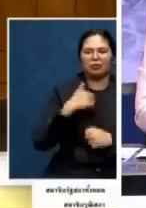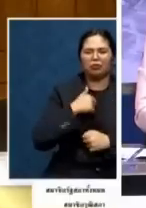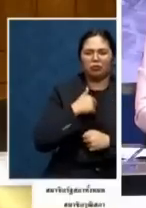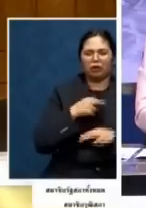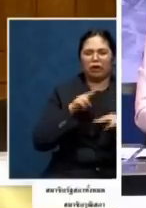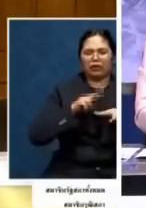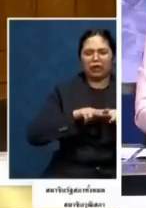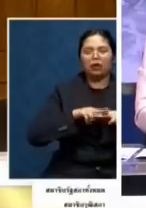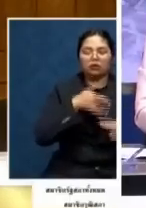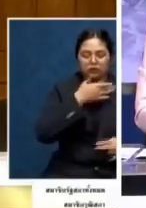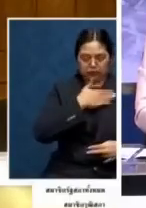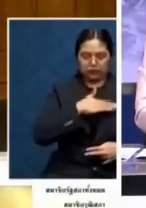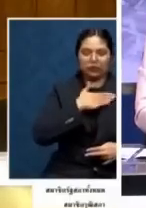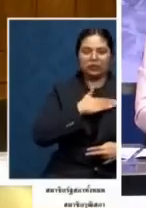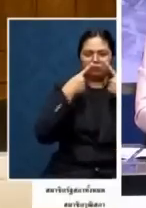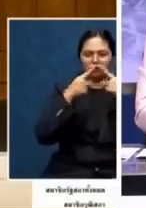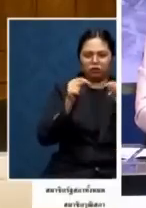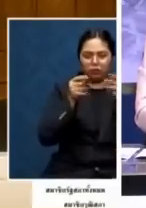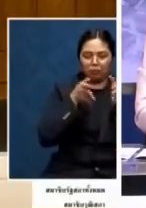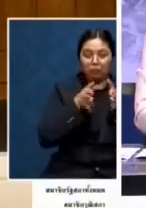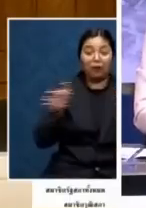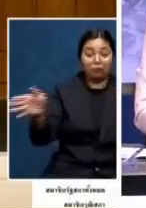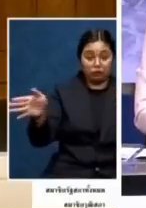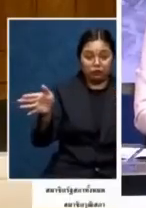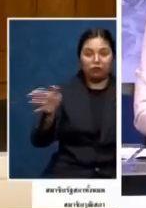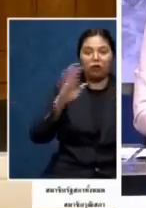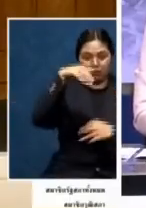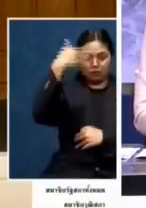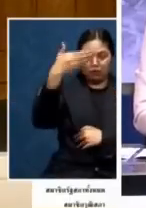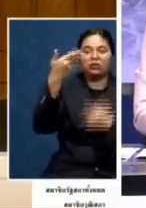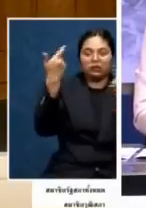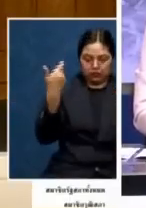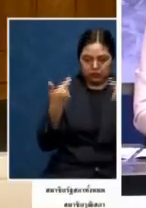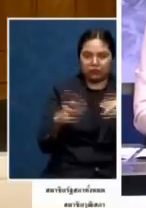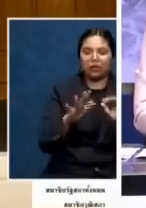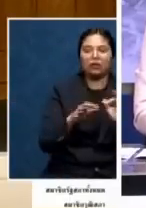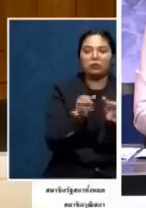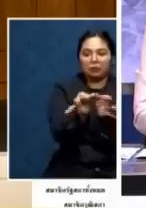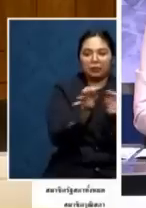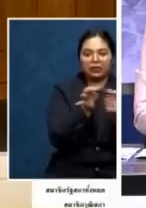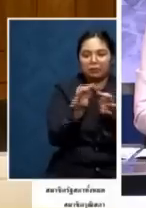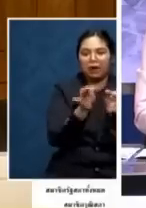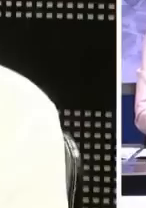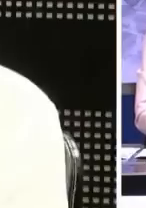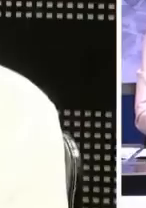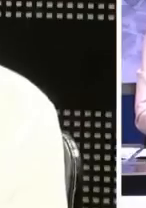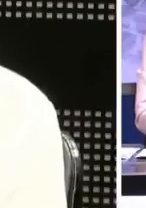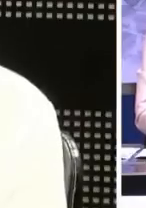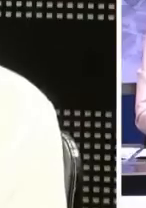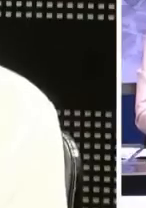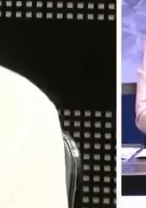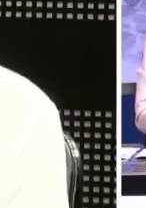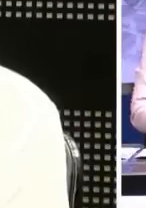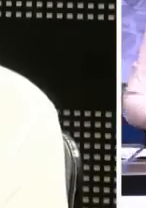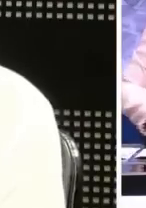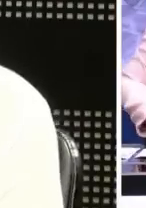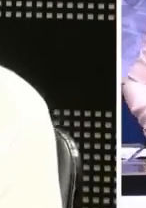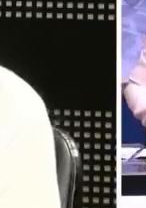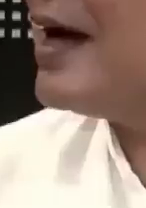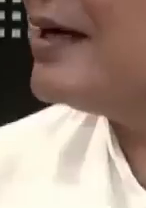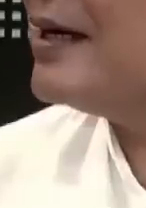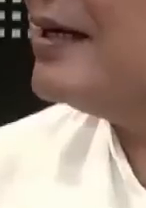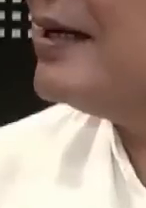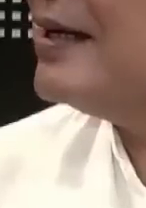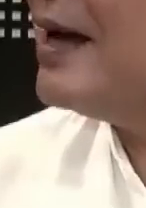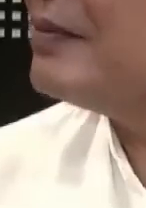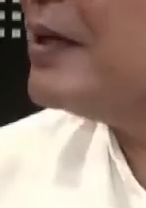ช่อ่ะนี่คุณจตุพรมาอีกแล้วท่านผู้ชมครับ ใช้คำว่าอะไรคะ นโยบายแหกตาคุณจตุพรนะคุ